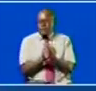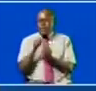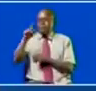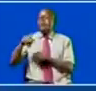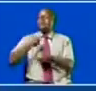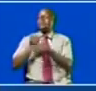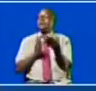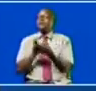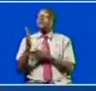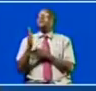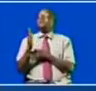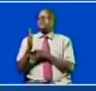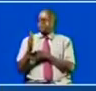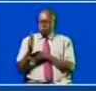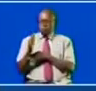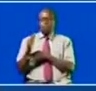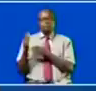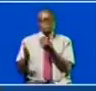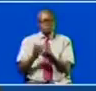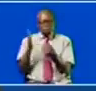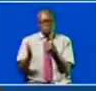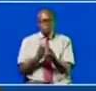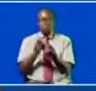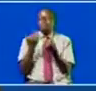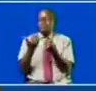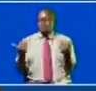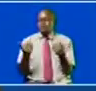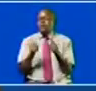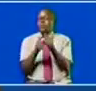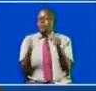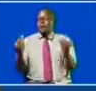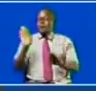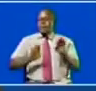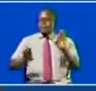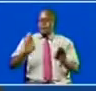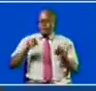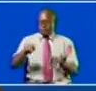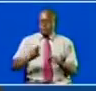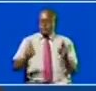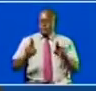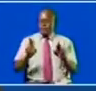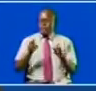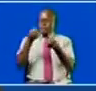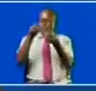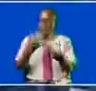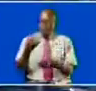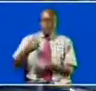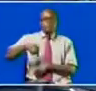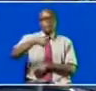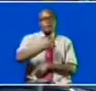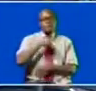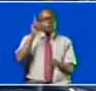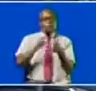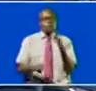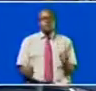wanaweza kufanikisha juhudi za kuhakikisha kwamba watoto wanakuwa na nidhamu? Bikifimbo yuko kwenye studio, tulizungumzia swala hilo